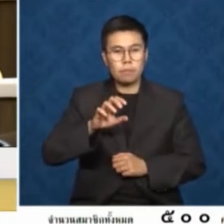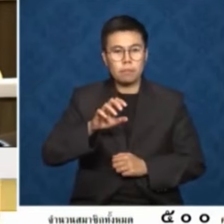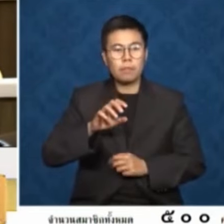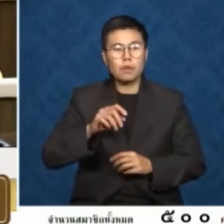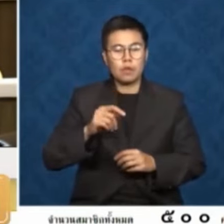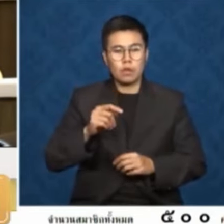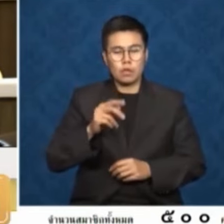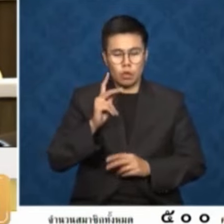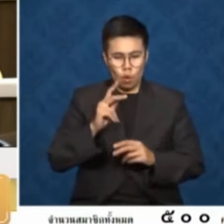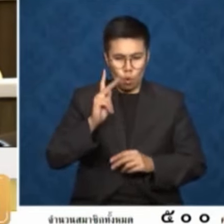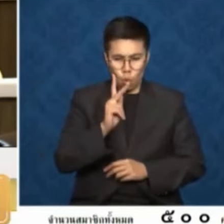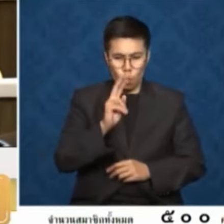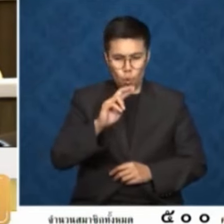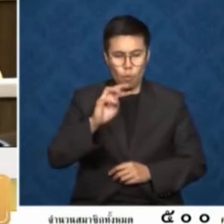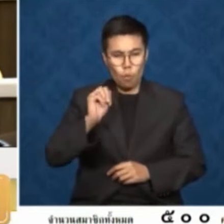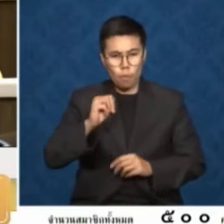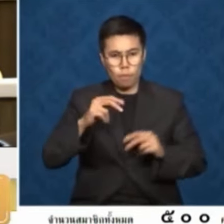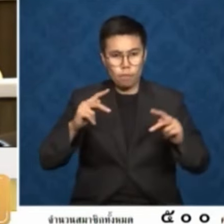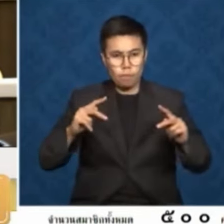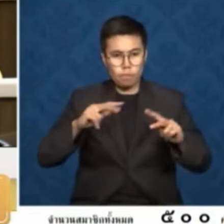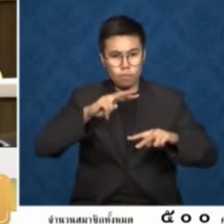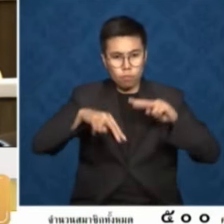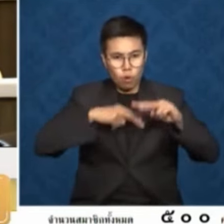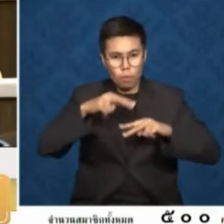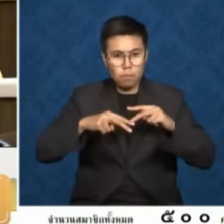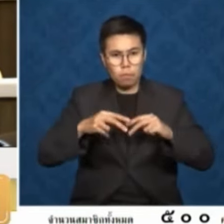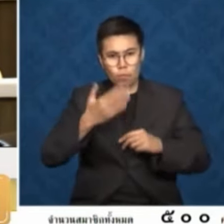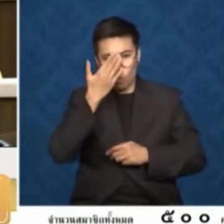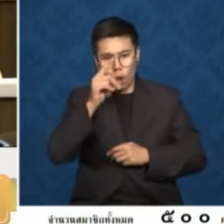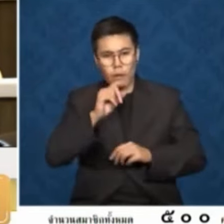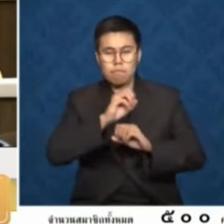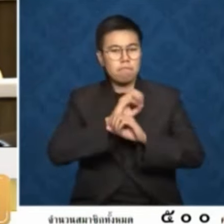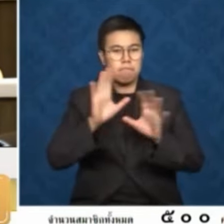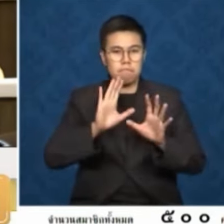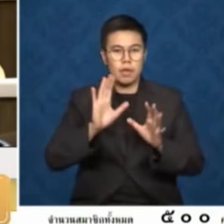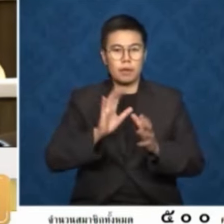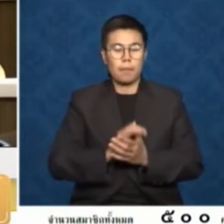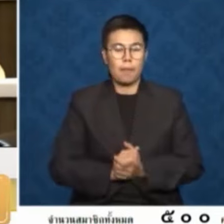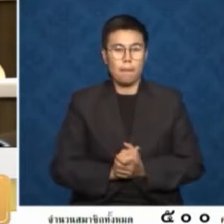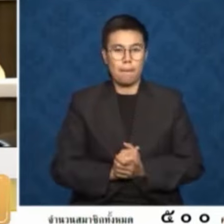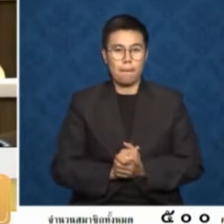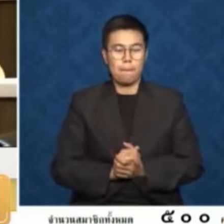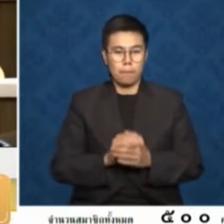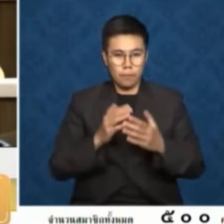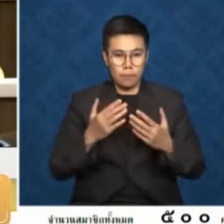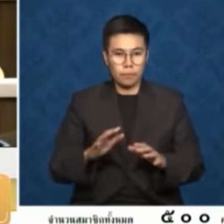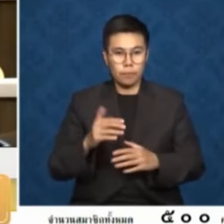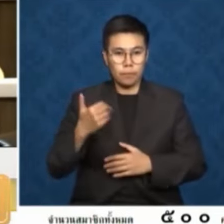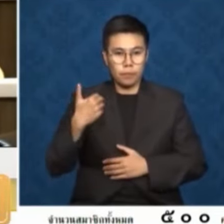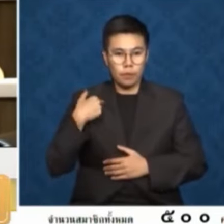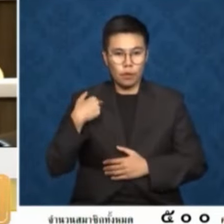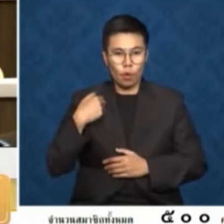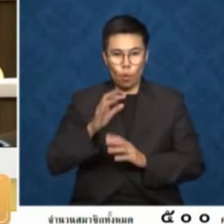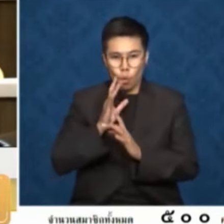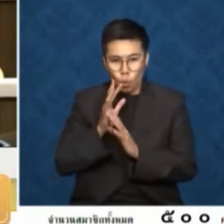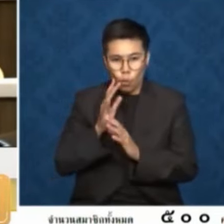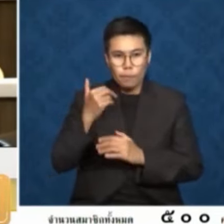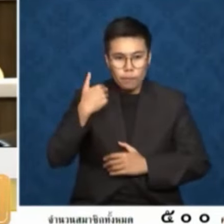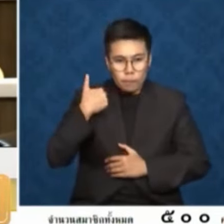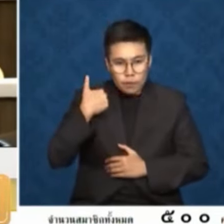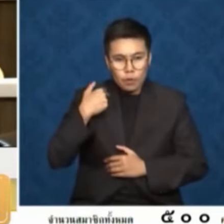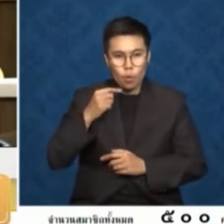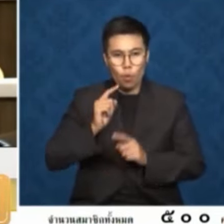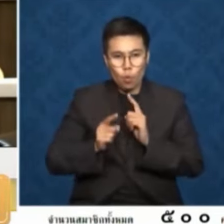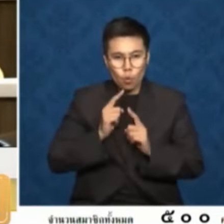กรมการปกครองณเวลานี้เนื่องจากมีข้อบกพร่องไม่โปร่งใสใกล้แล้วล่ะครับจนเป็นครหานินทาอาจ